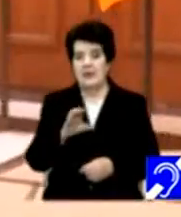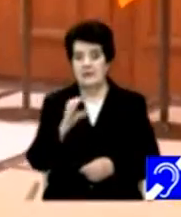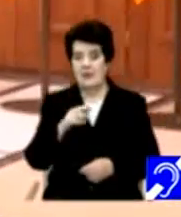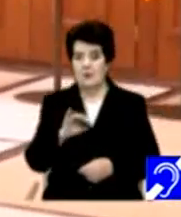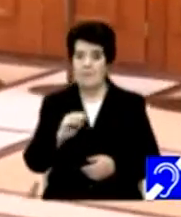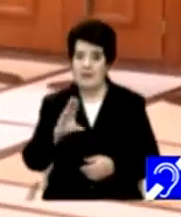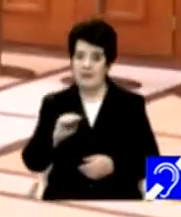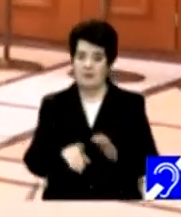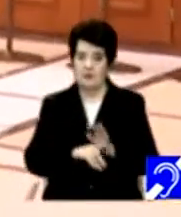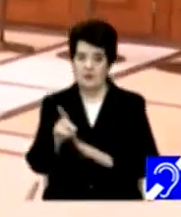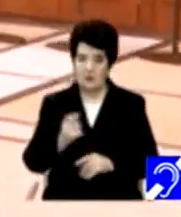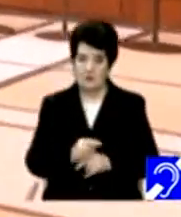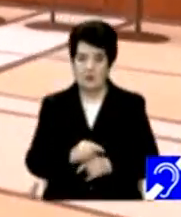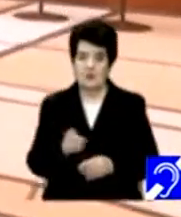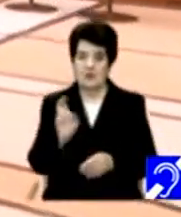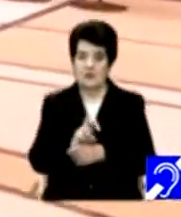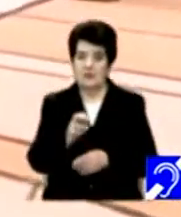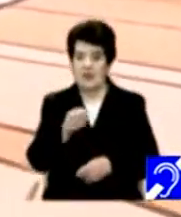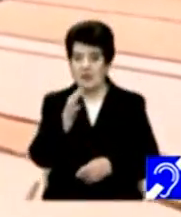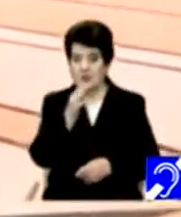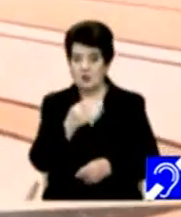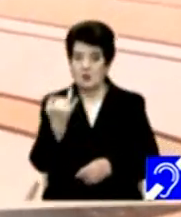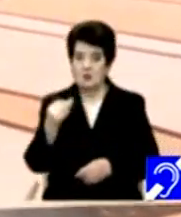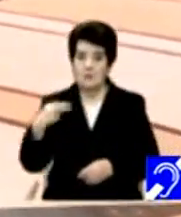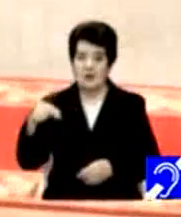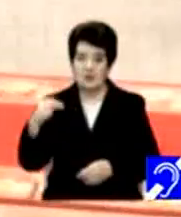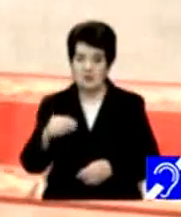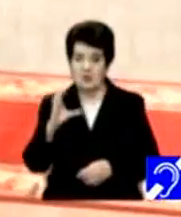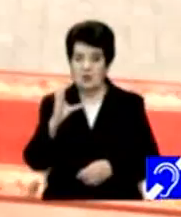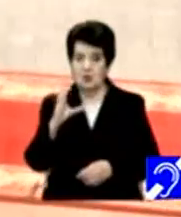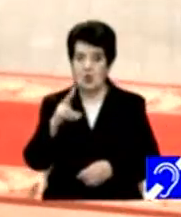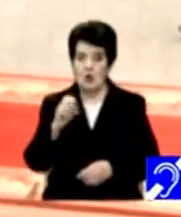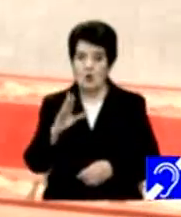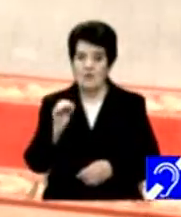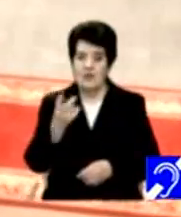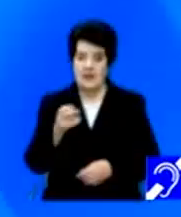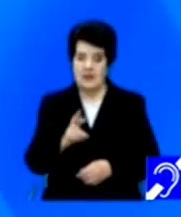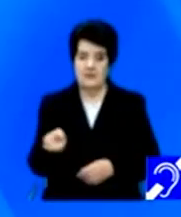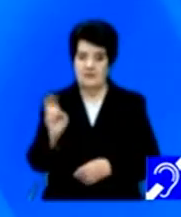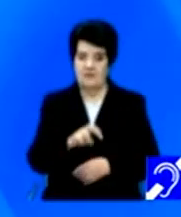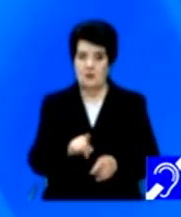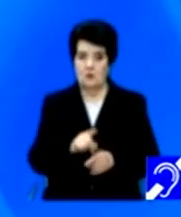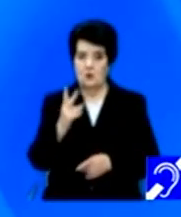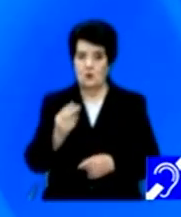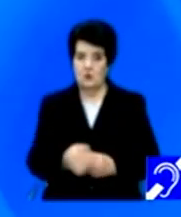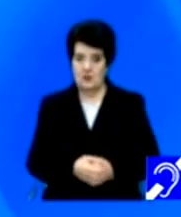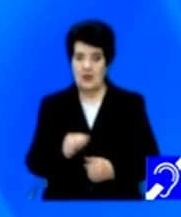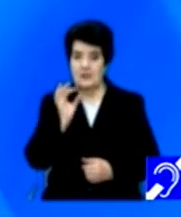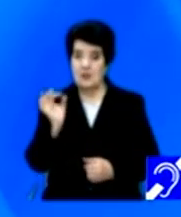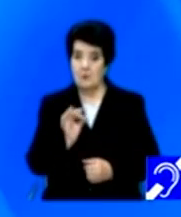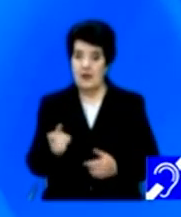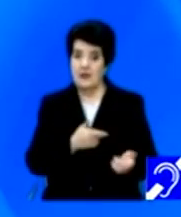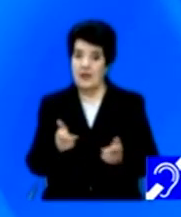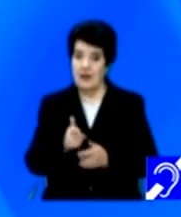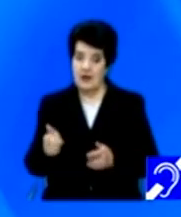Vineri la Chișinău este așteptat într-o vizită de 2 zile și președintele Sloveniei Borut Pahor. Germania este gata